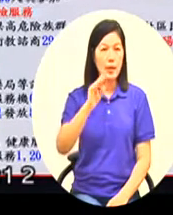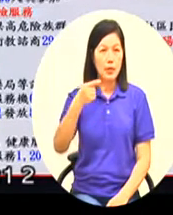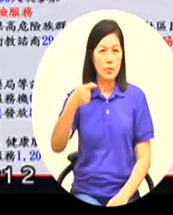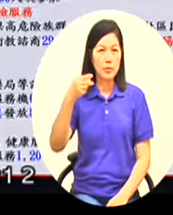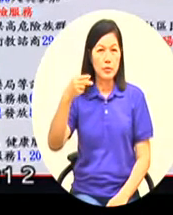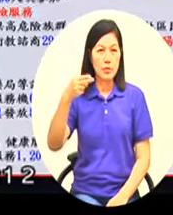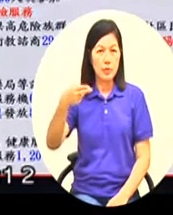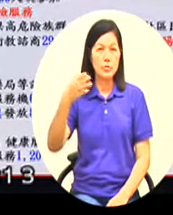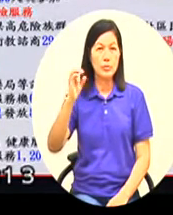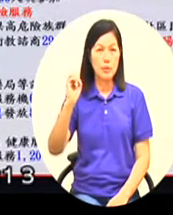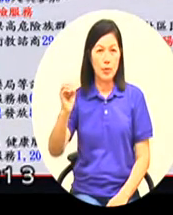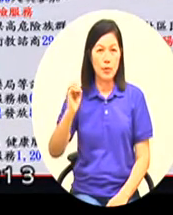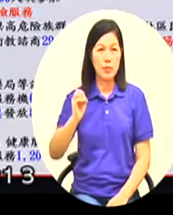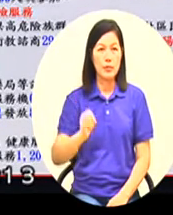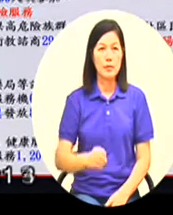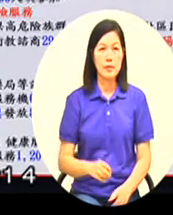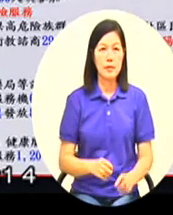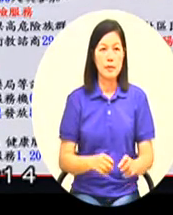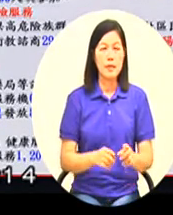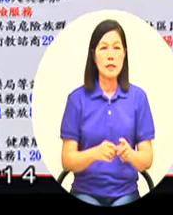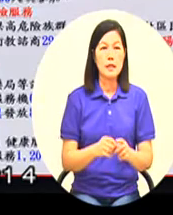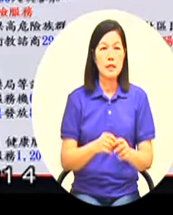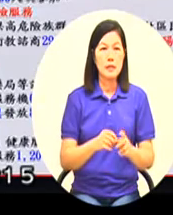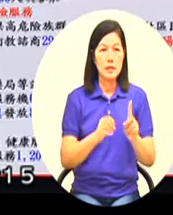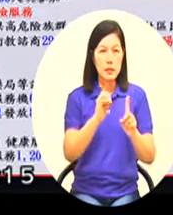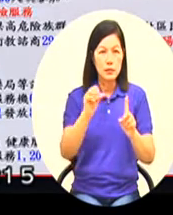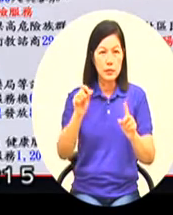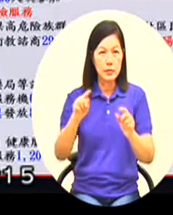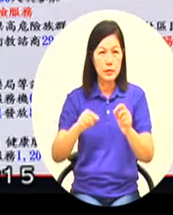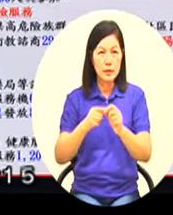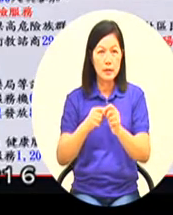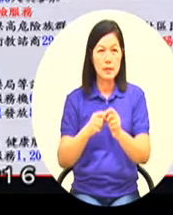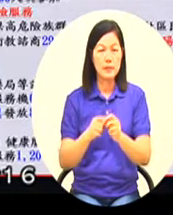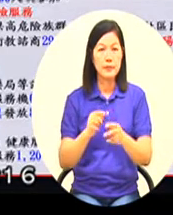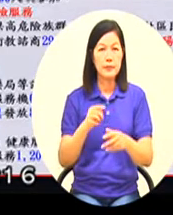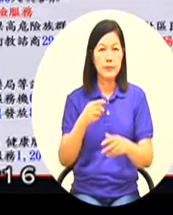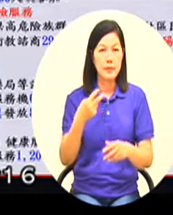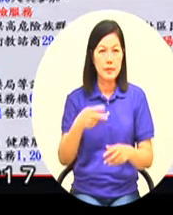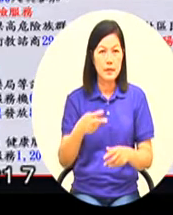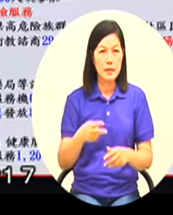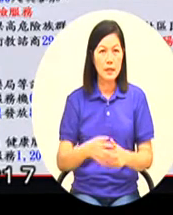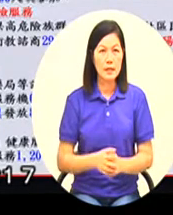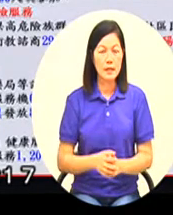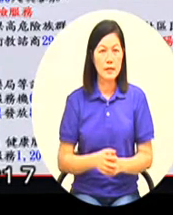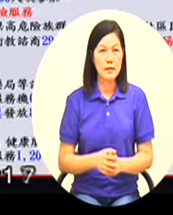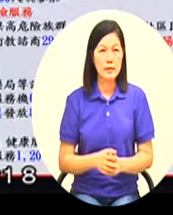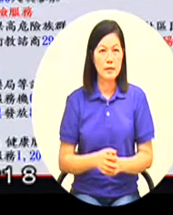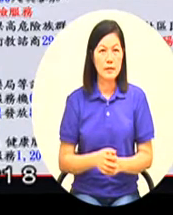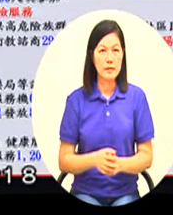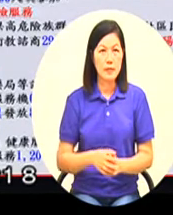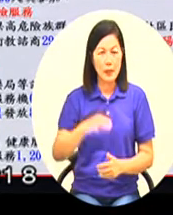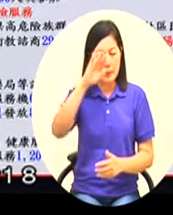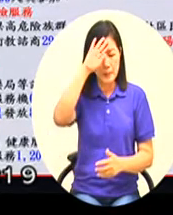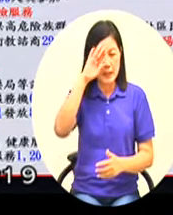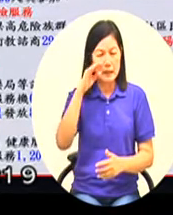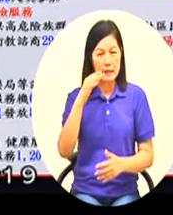2035年的一个消除结核病防治的工作计划，那我们针对潜伏期的肺结核